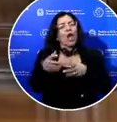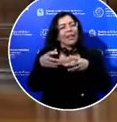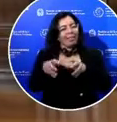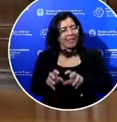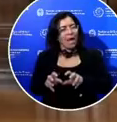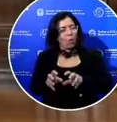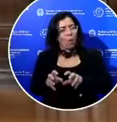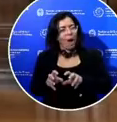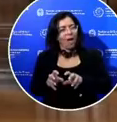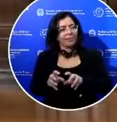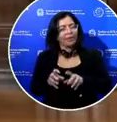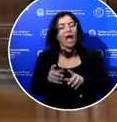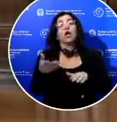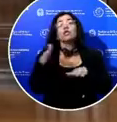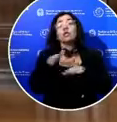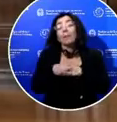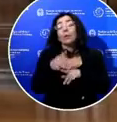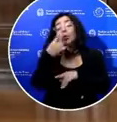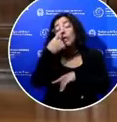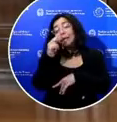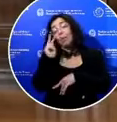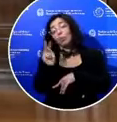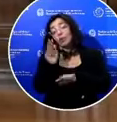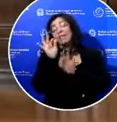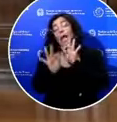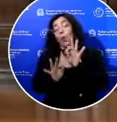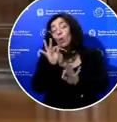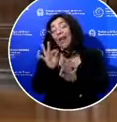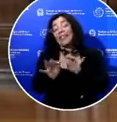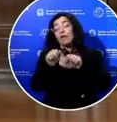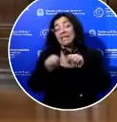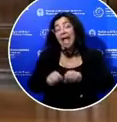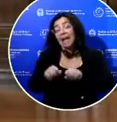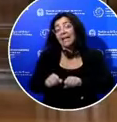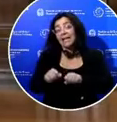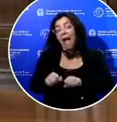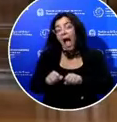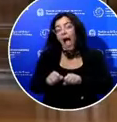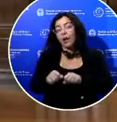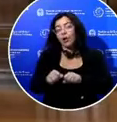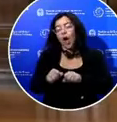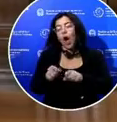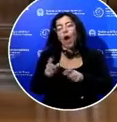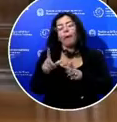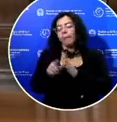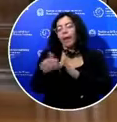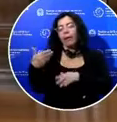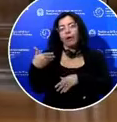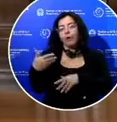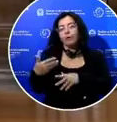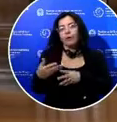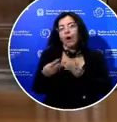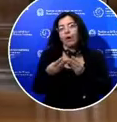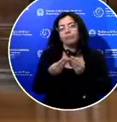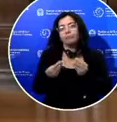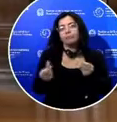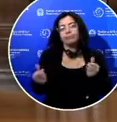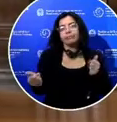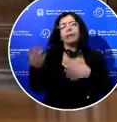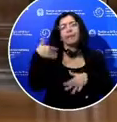dal prevalente aspetto curativo e sanitario, hanno smarrito il fondamentale collegamento con